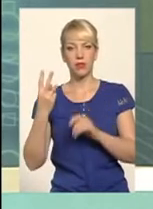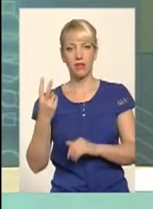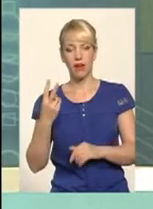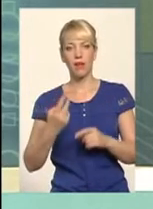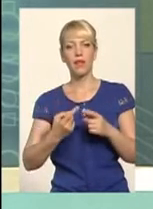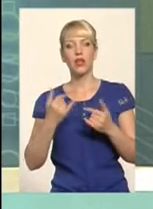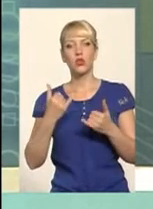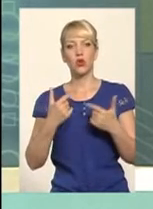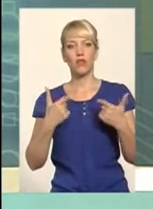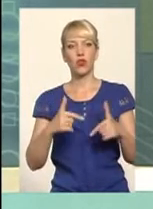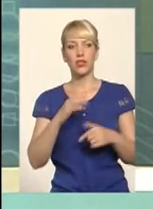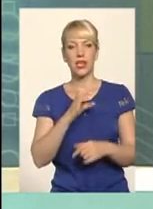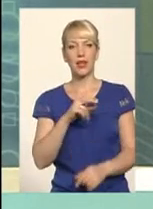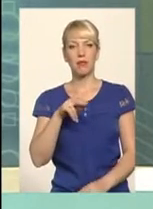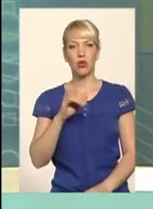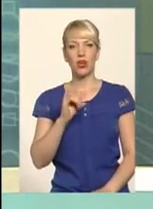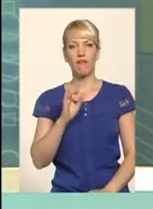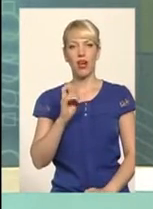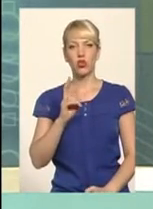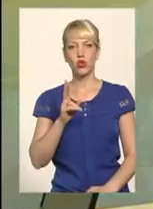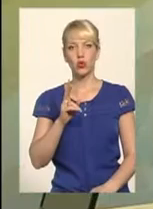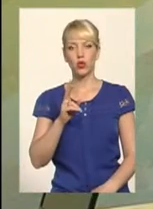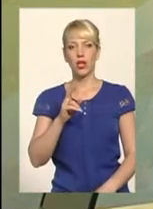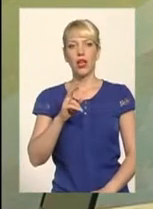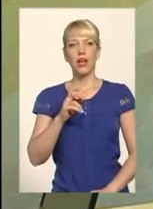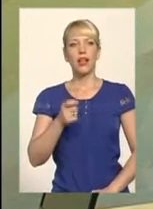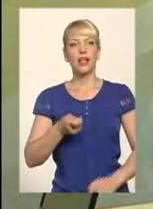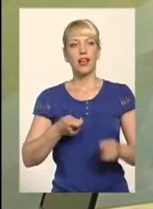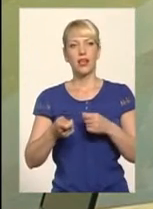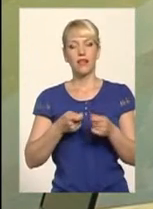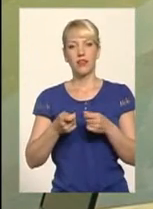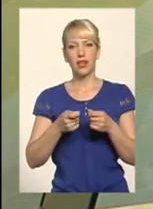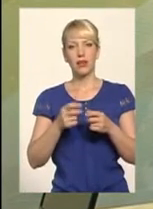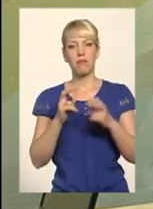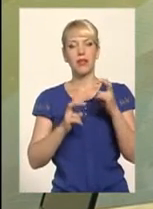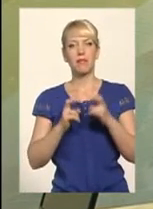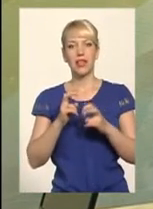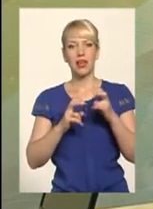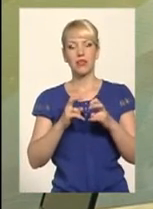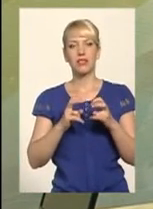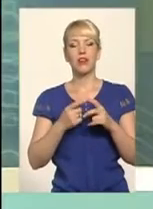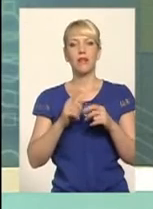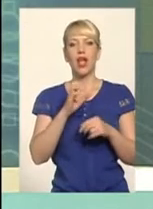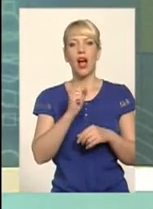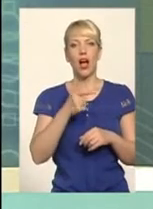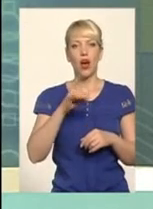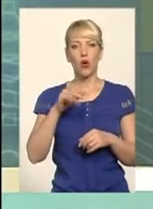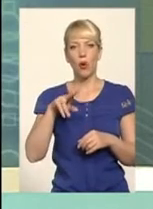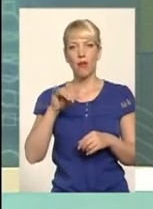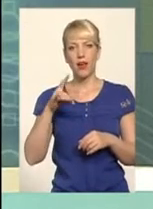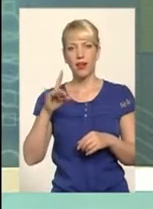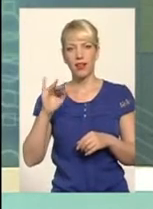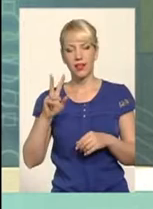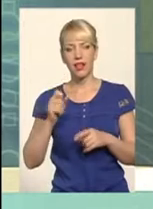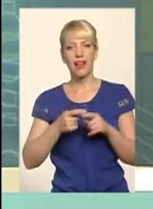гостях Сергій Петрович Іващук, керівник агропідприємства «Перлина Поділля». Він експерт у сфері зовнішньоекономічного співробітництва